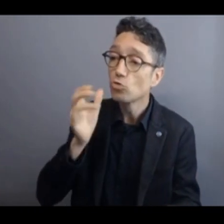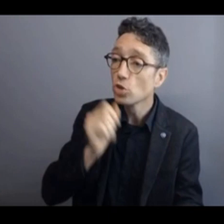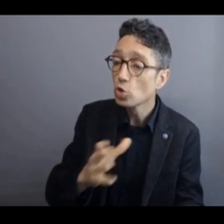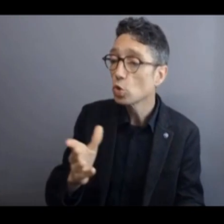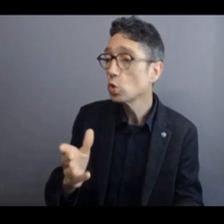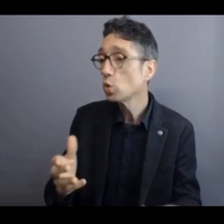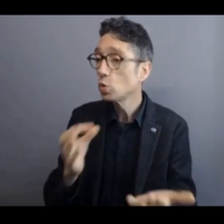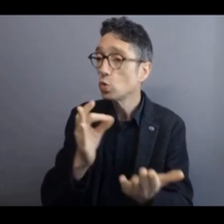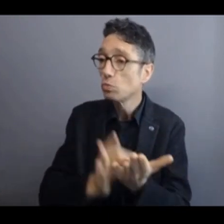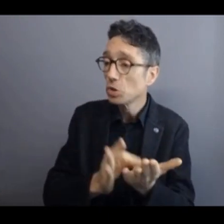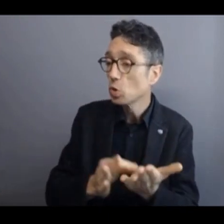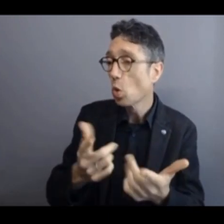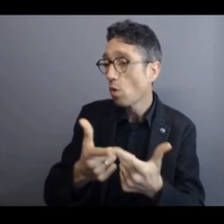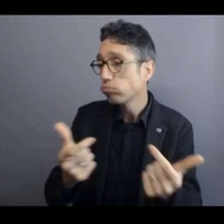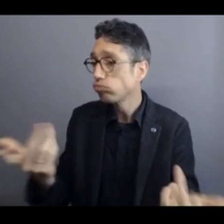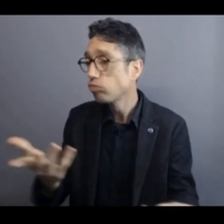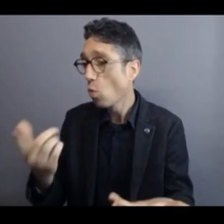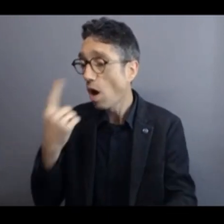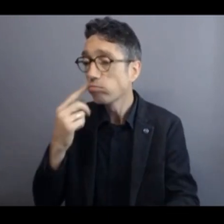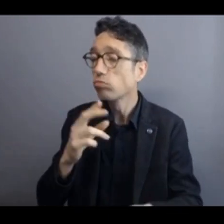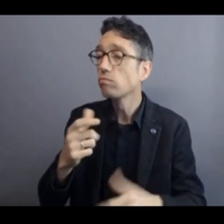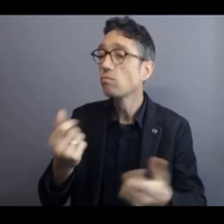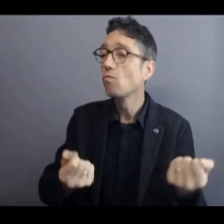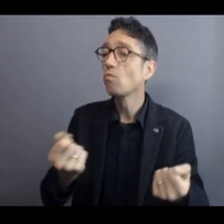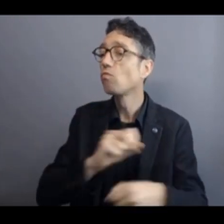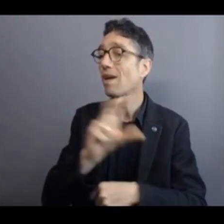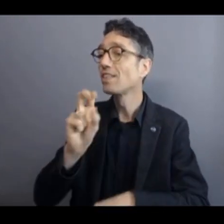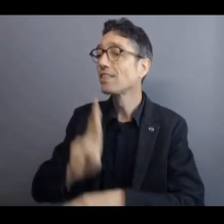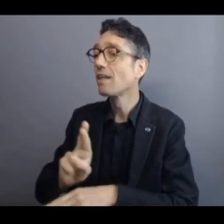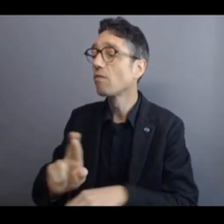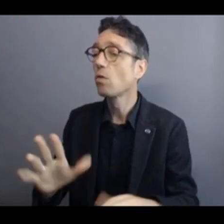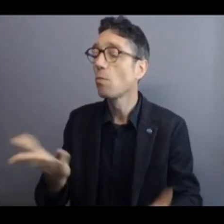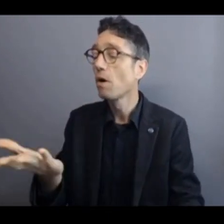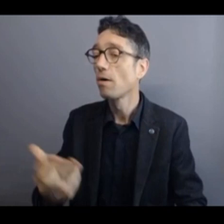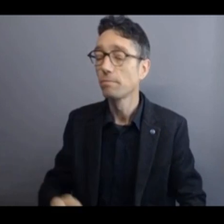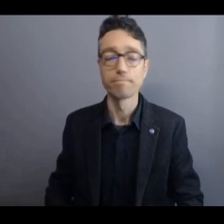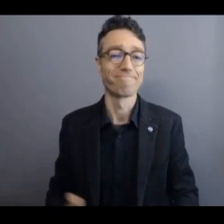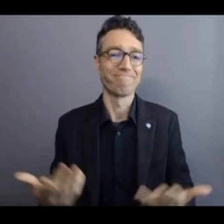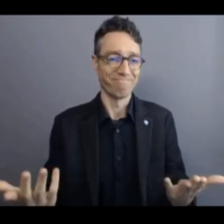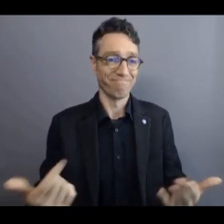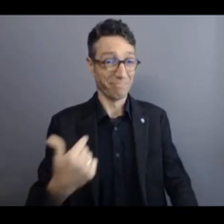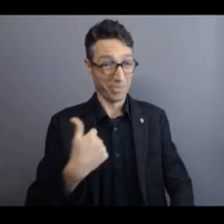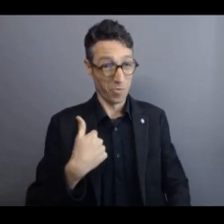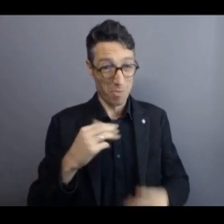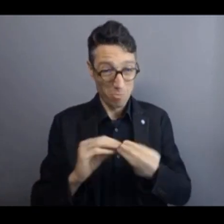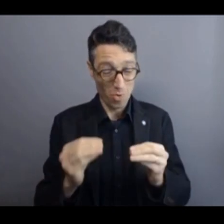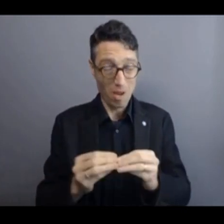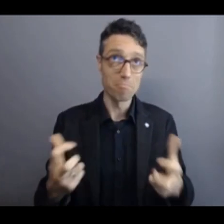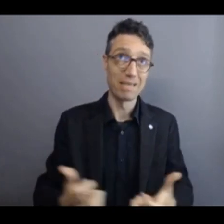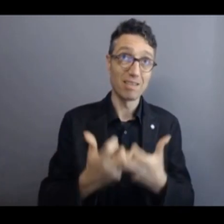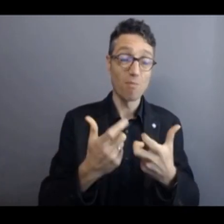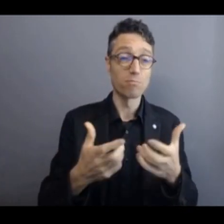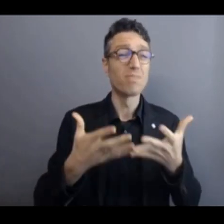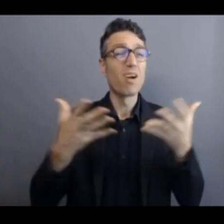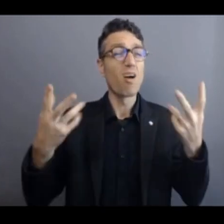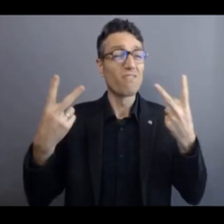voyage? Alors, le souci que je rencontre, c'est surtout à Paris ou Marseille, les grandes villes, où le transport en commun, je parle là